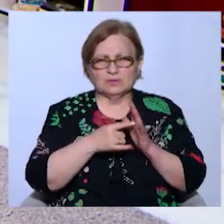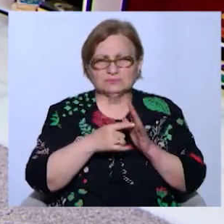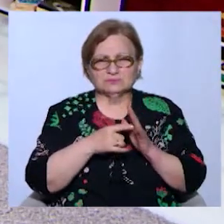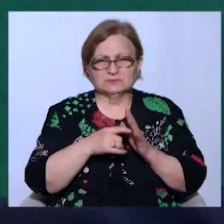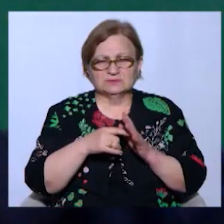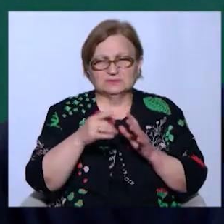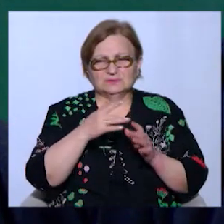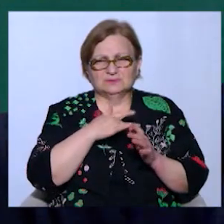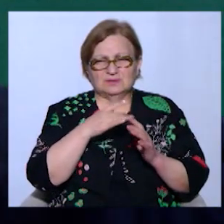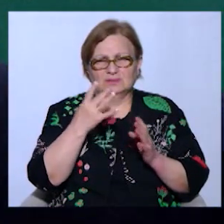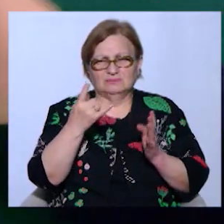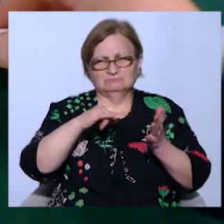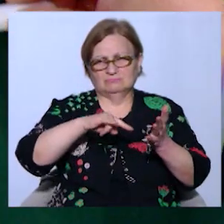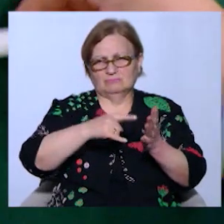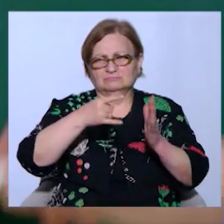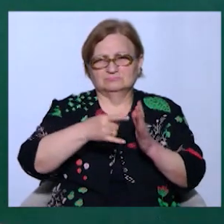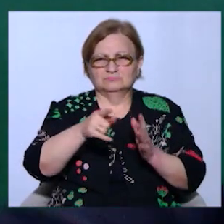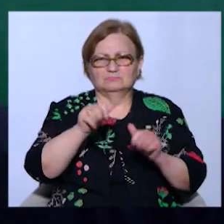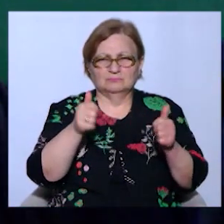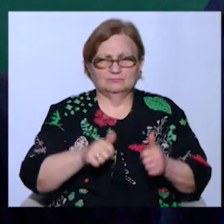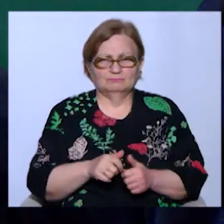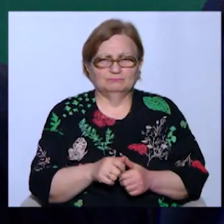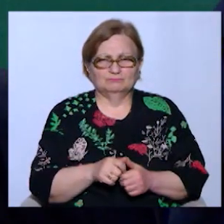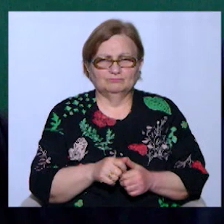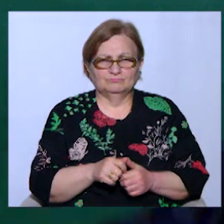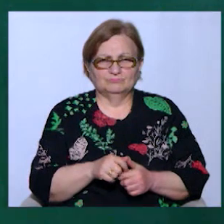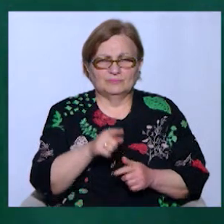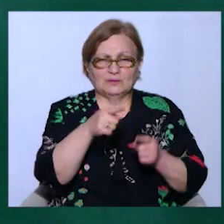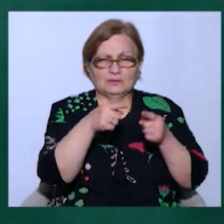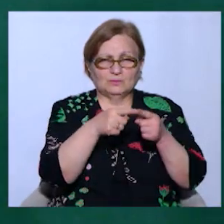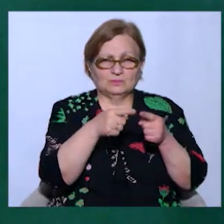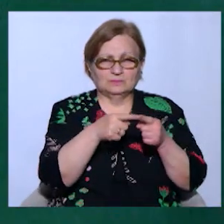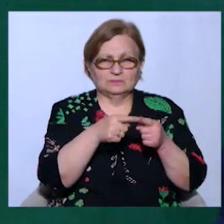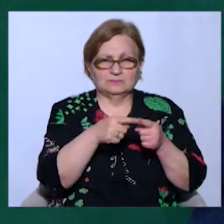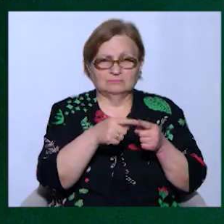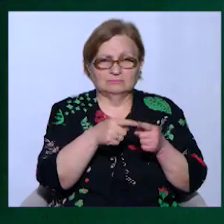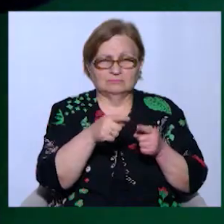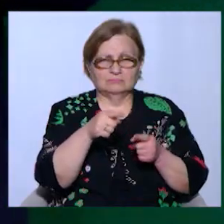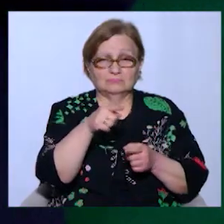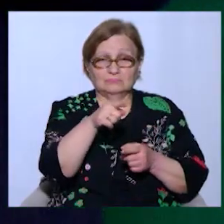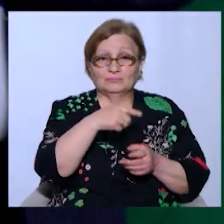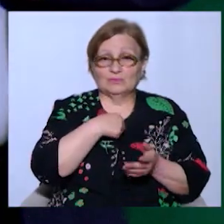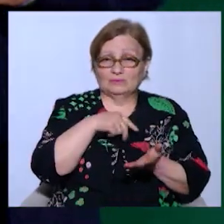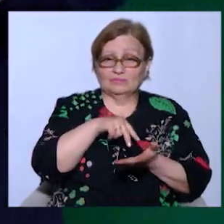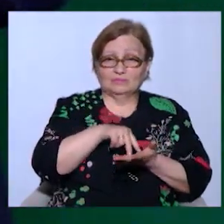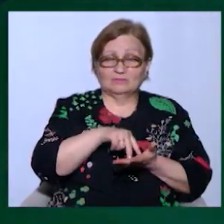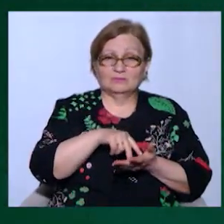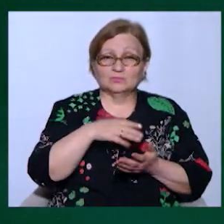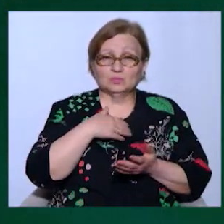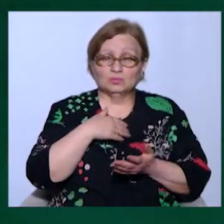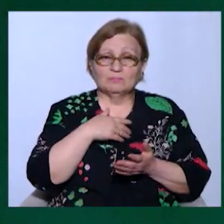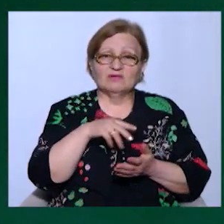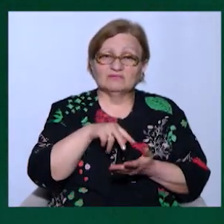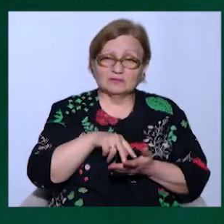აქვს. დამეთანხმებით, არა? და აი ამ ადგილს ჩვენ თუ დგევართ ამ ადგილას, ვამბობთ, რომ დგევართ